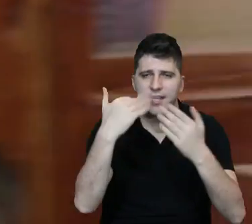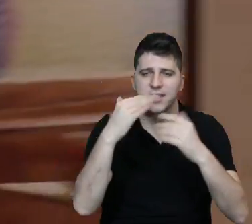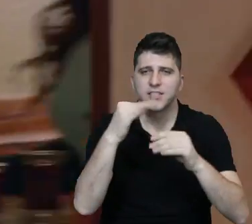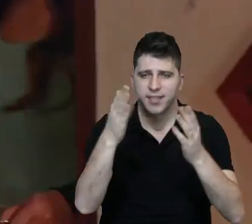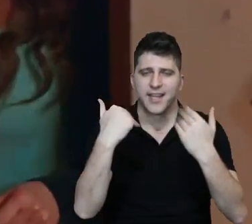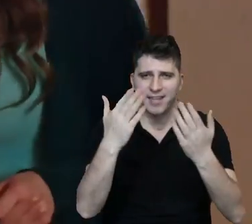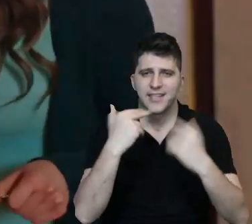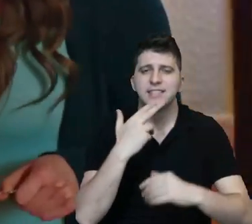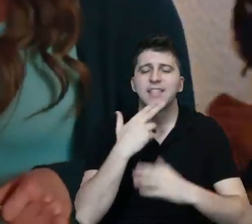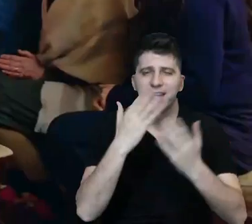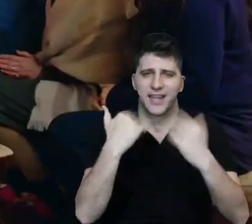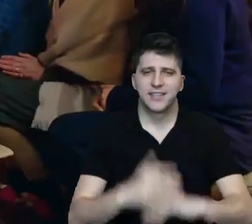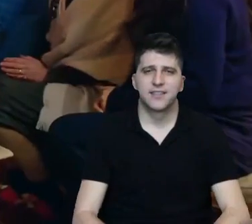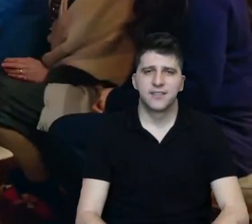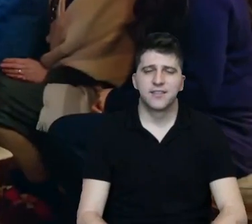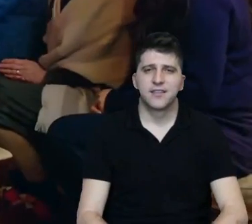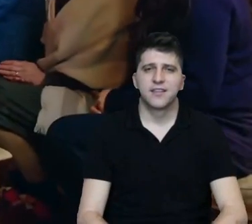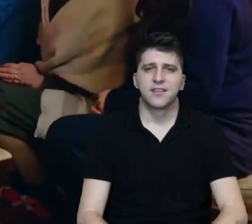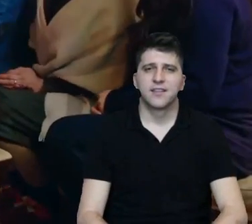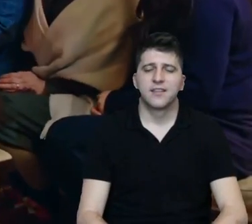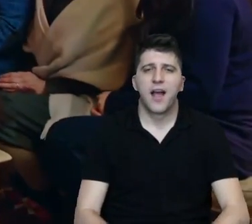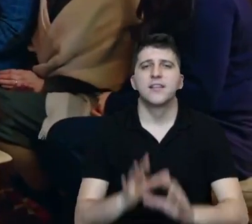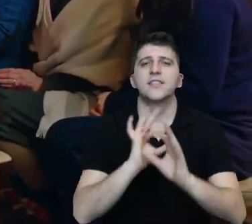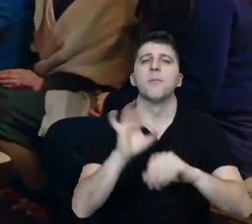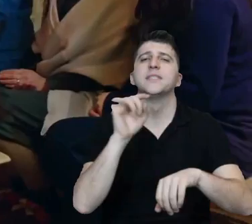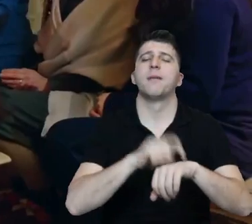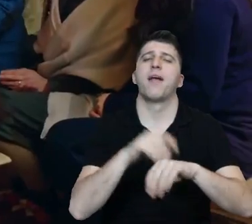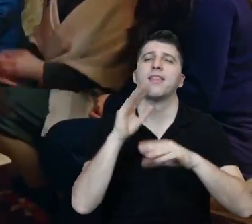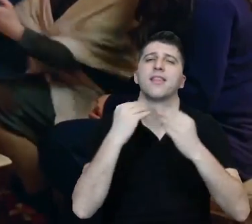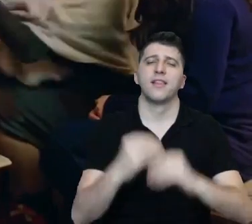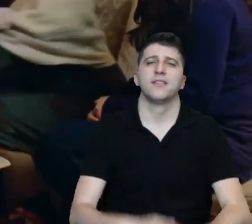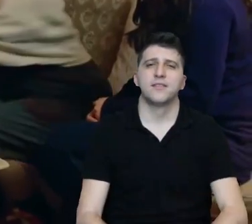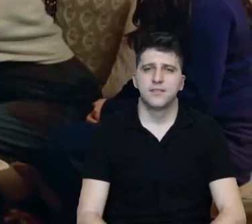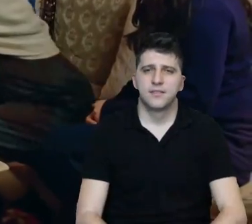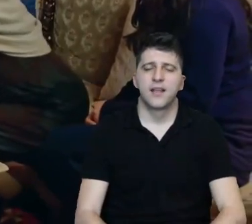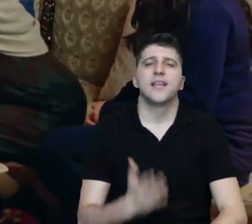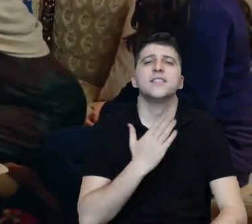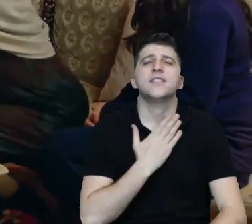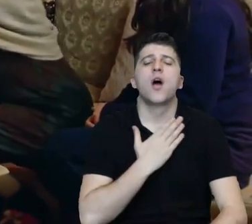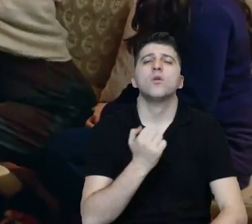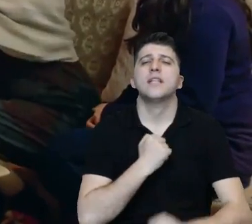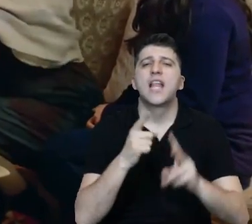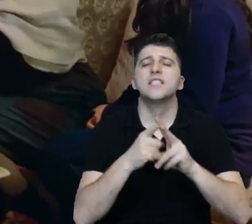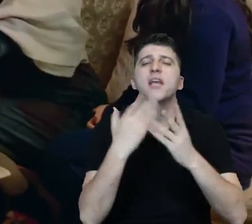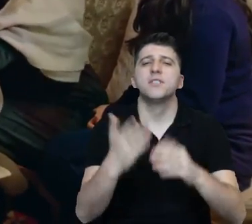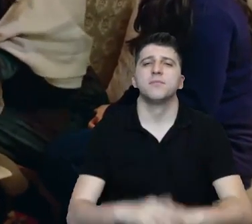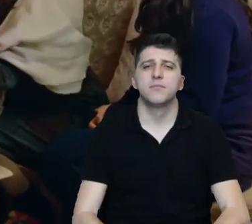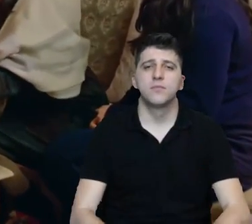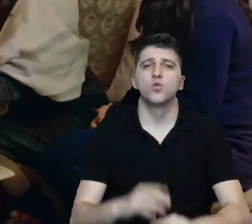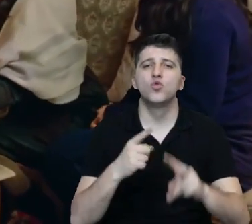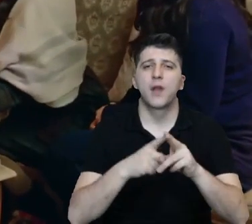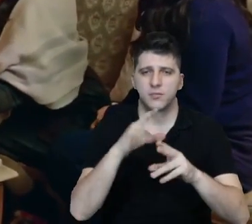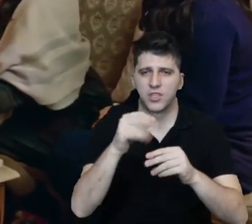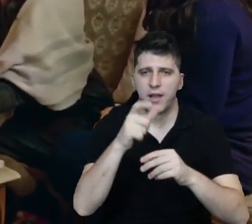getirin getirin getirin kızlar. Ay tam zamanım. Ayaklandı. Ay, ay sağ ol canım. Nazmiyeciğim,